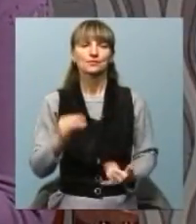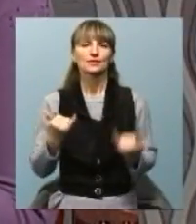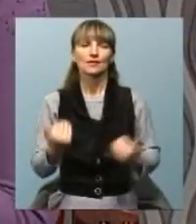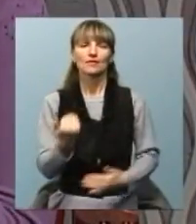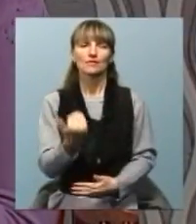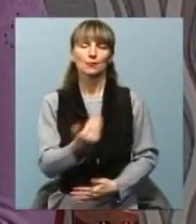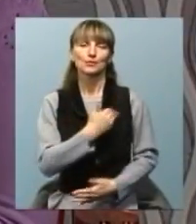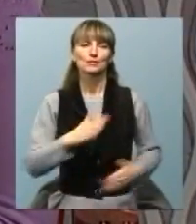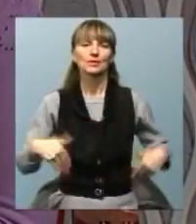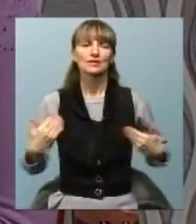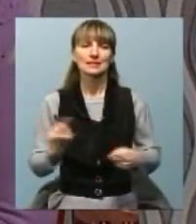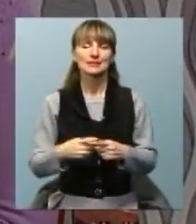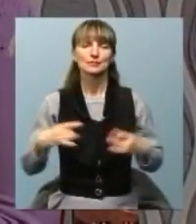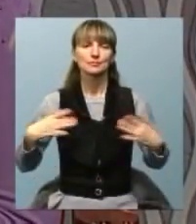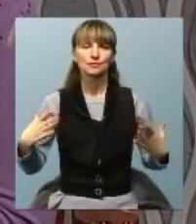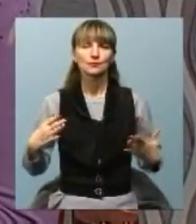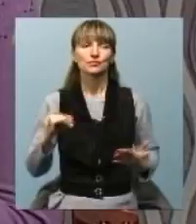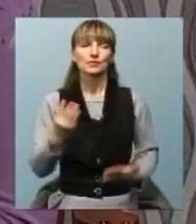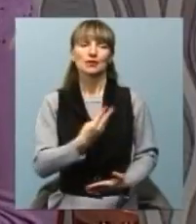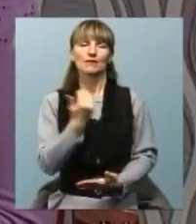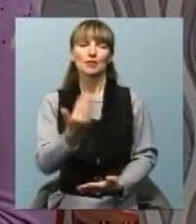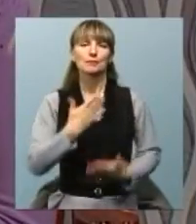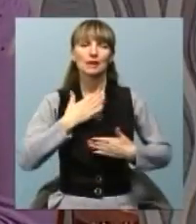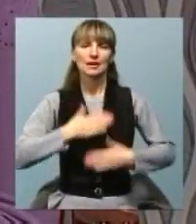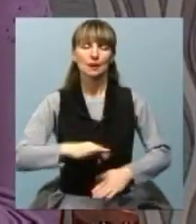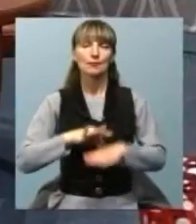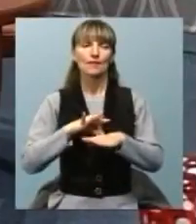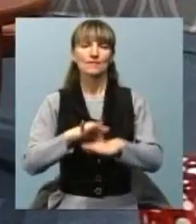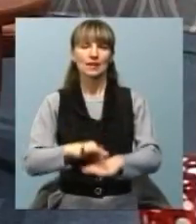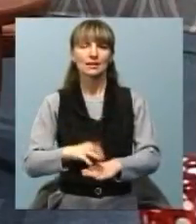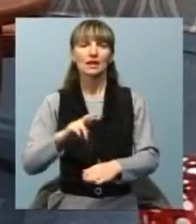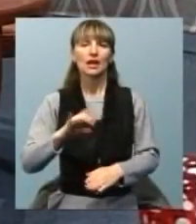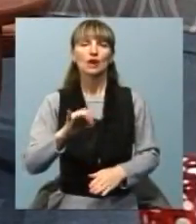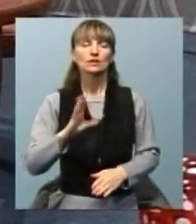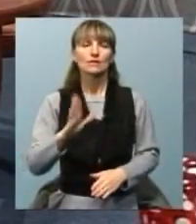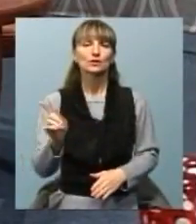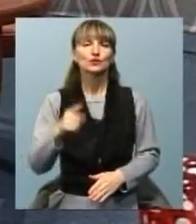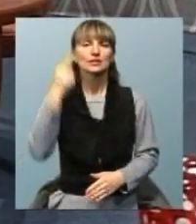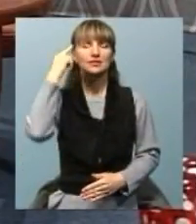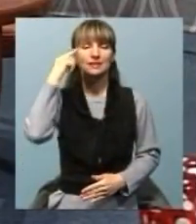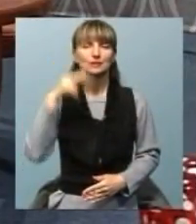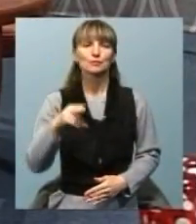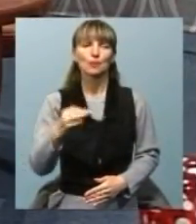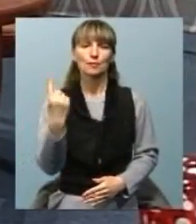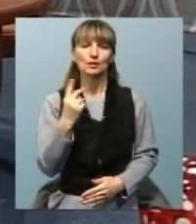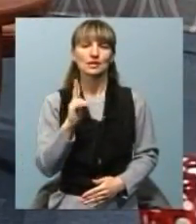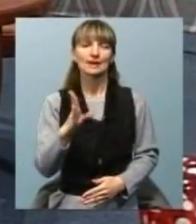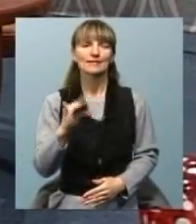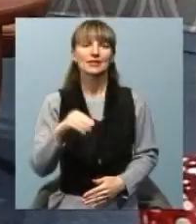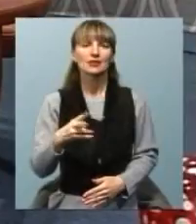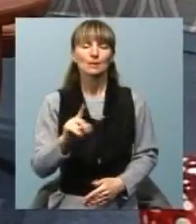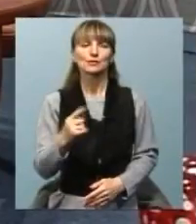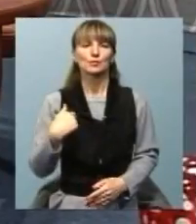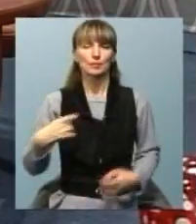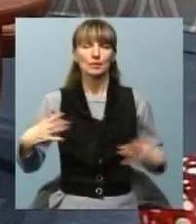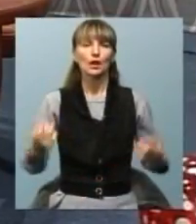вам хочеться привітати з цим святом і побажати вам приємного його проведення. Ярославе, а що ти взагалі знаєш про перше квітня? Чому ми його